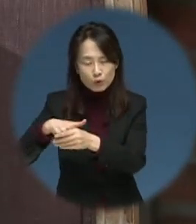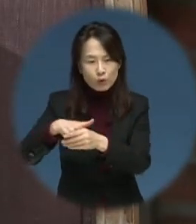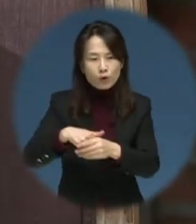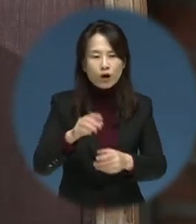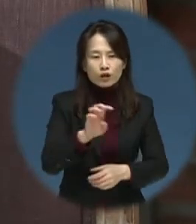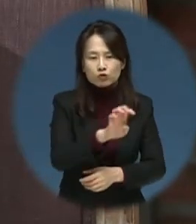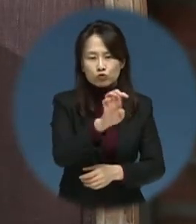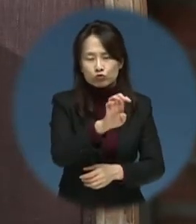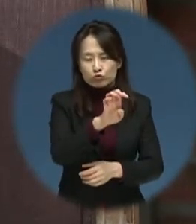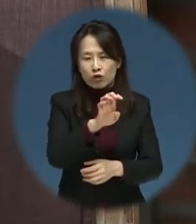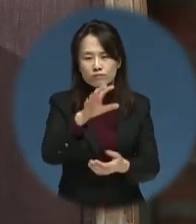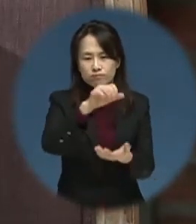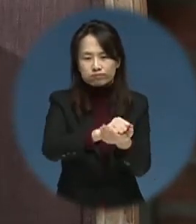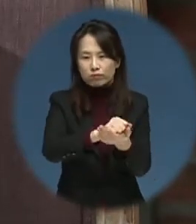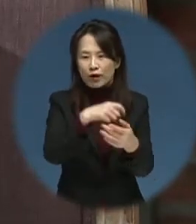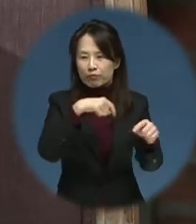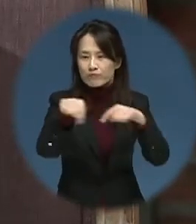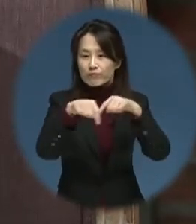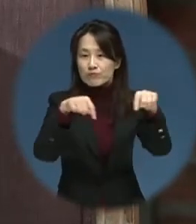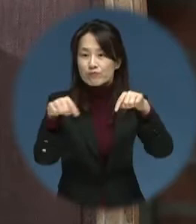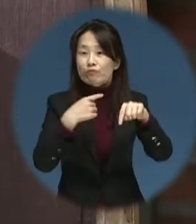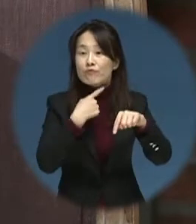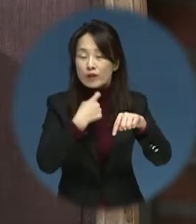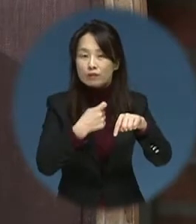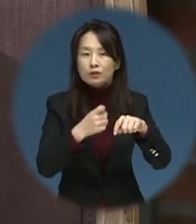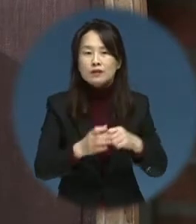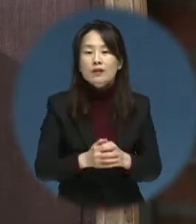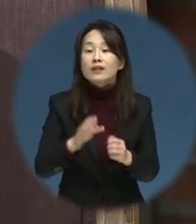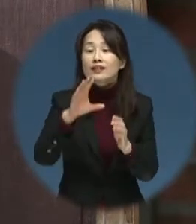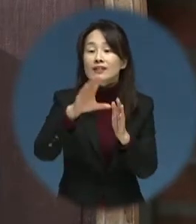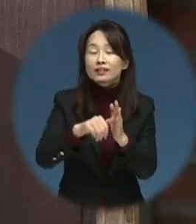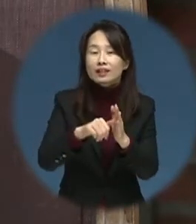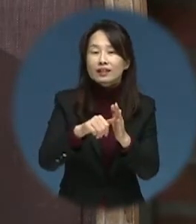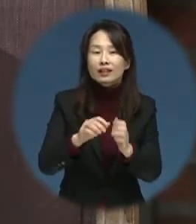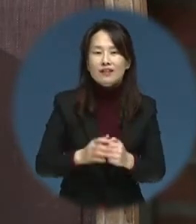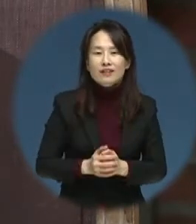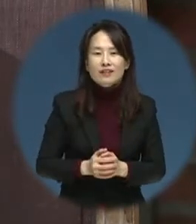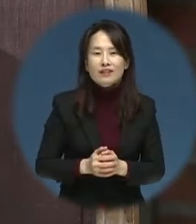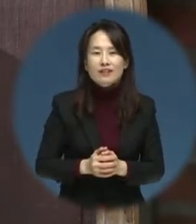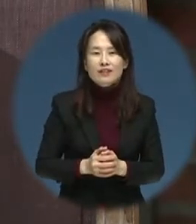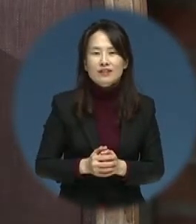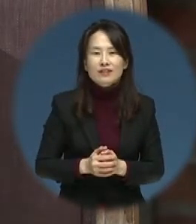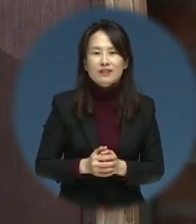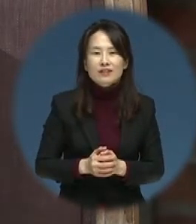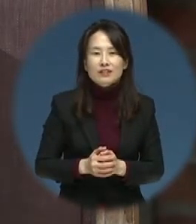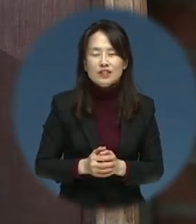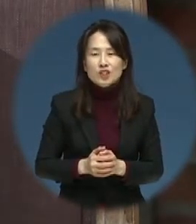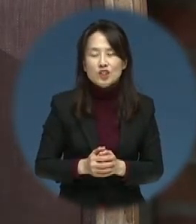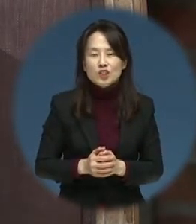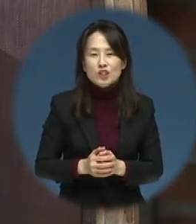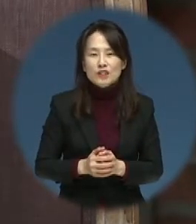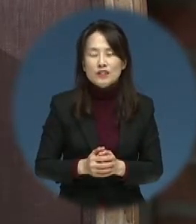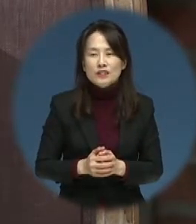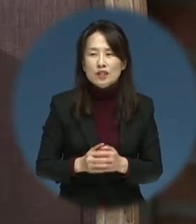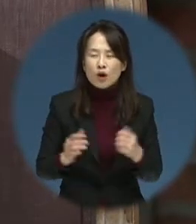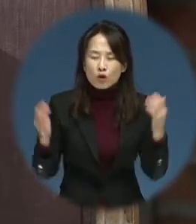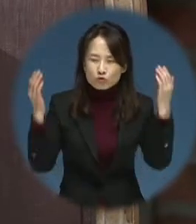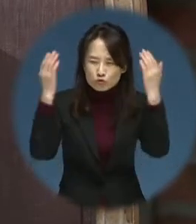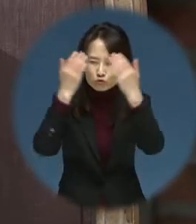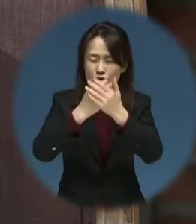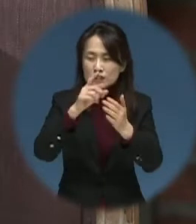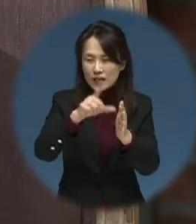그러니까 한 1000년 이슬람 제국이라고 하고 그때 유럽은 스스로 이걸 덮어버리고 싶어서 다크 에이지라 해서 암흑의